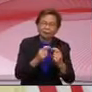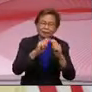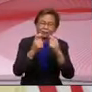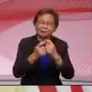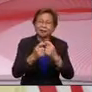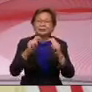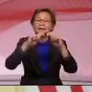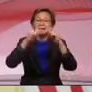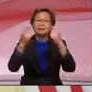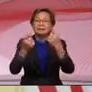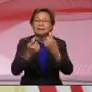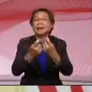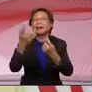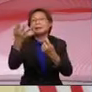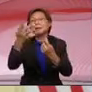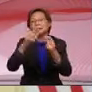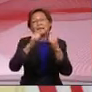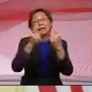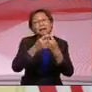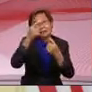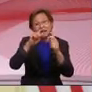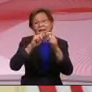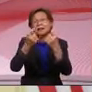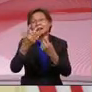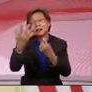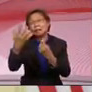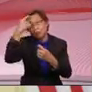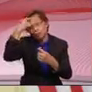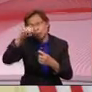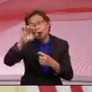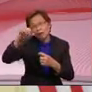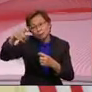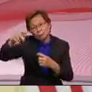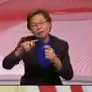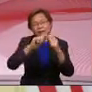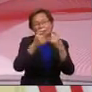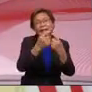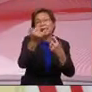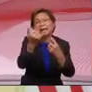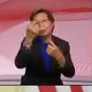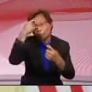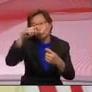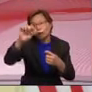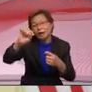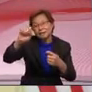5 untuk mengambil SPM, tingkatan 6 untuk SCPM dan sebagainya.